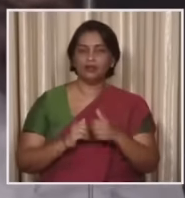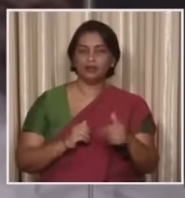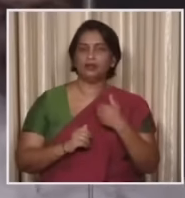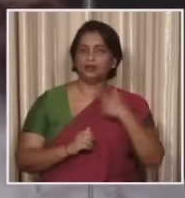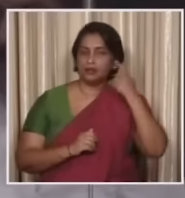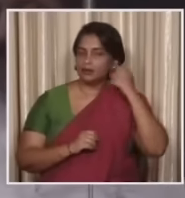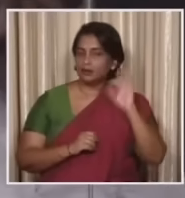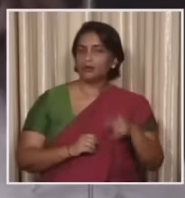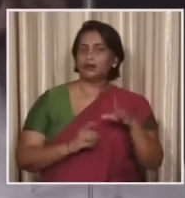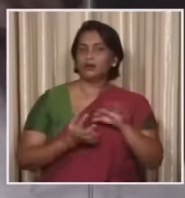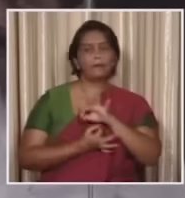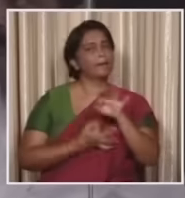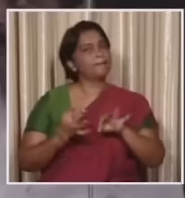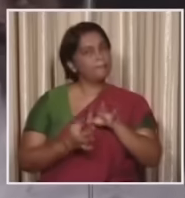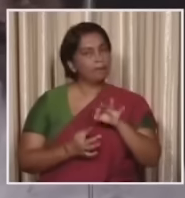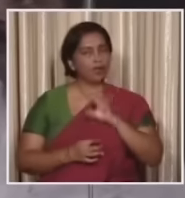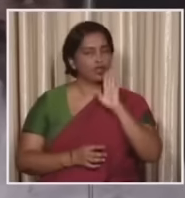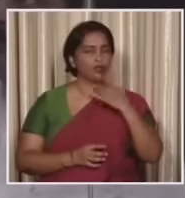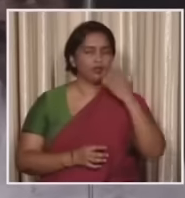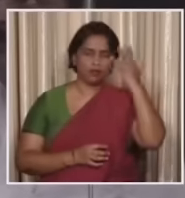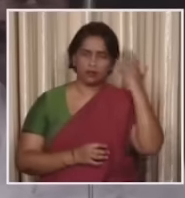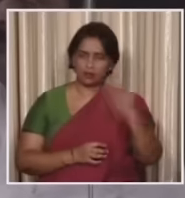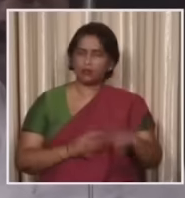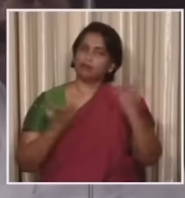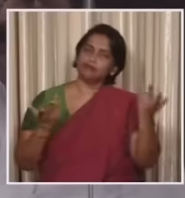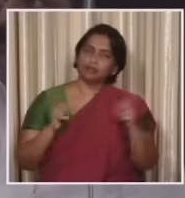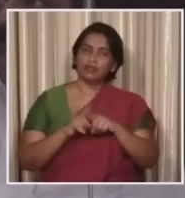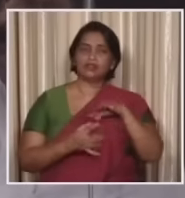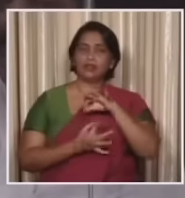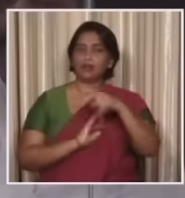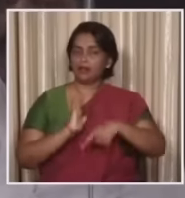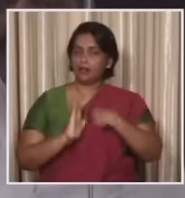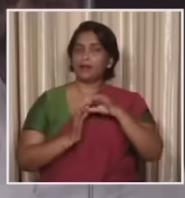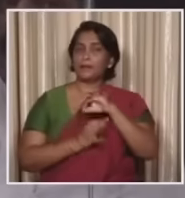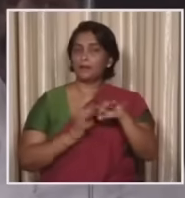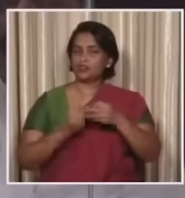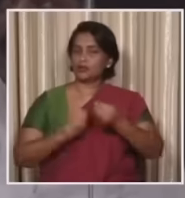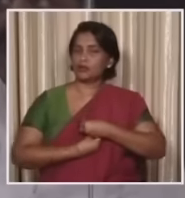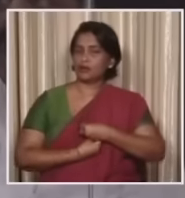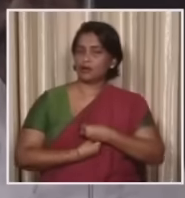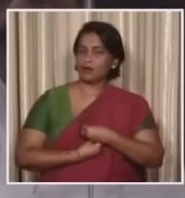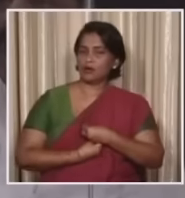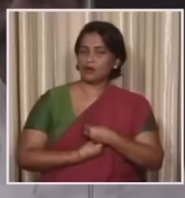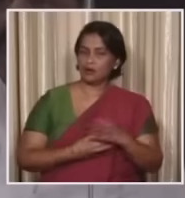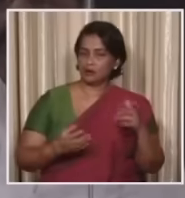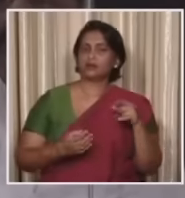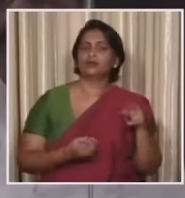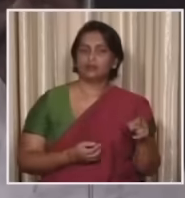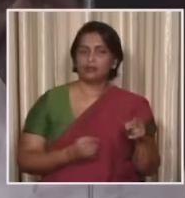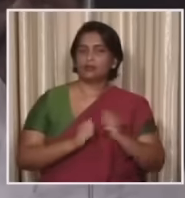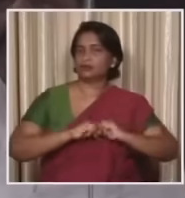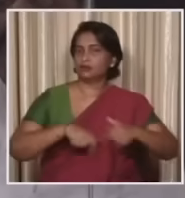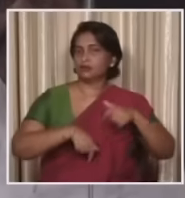මේ රටේ ප්‍රජාතන්ත්‍රවාදයේ මලගම එහෙම නැත්නම් මේ රටේ ප්‍රජාතන්ත්‍රවාදයේ විනාශ වෙන තැනට කටයුතු